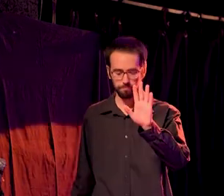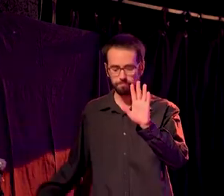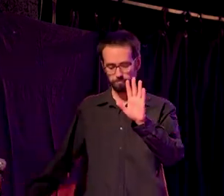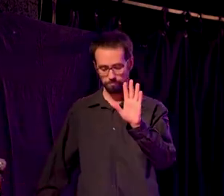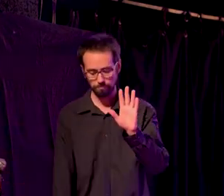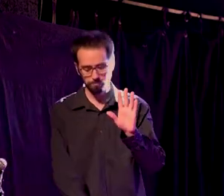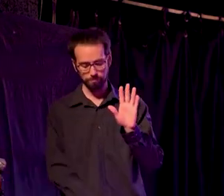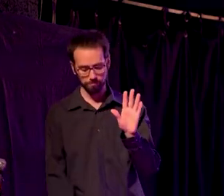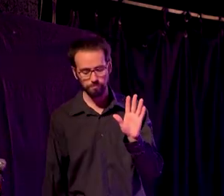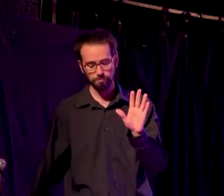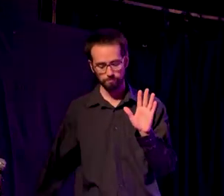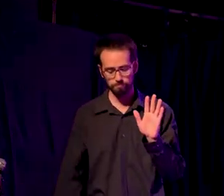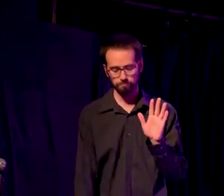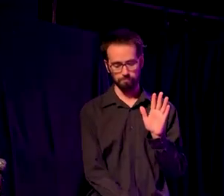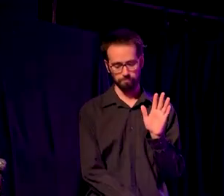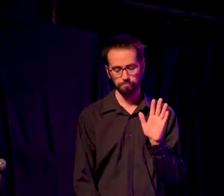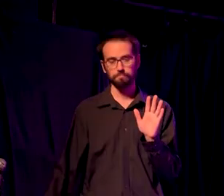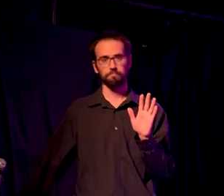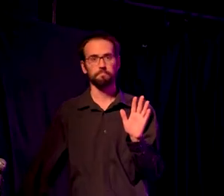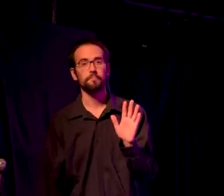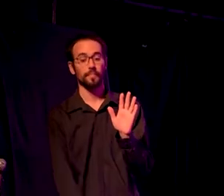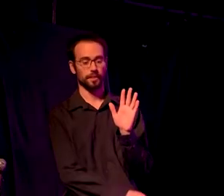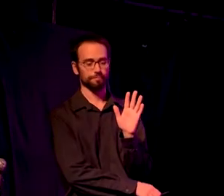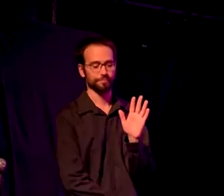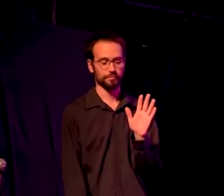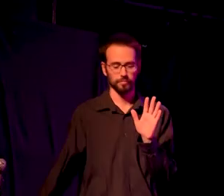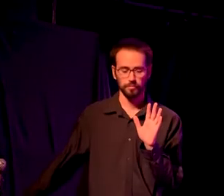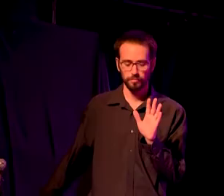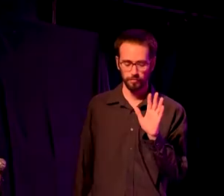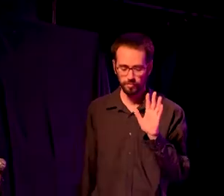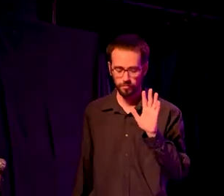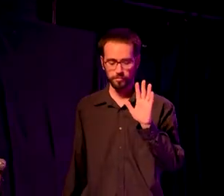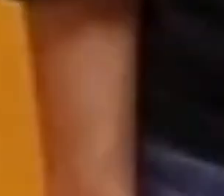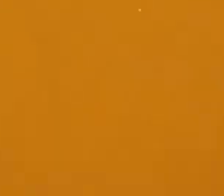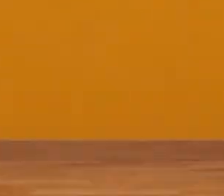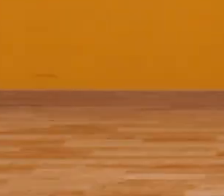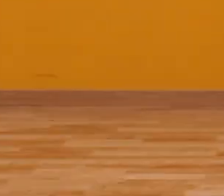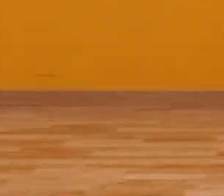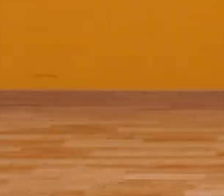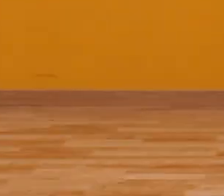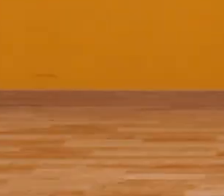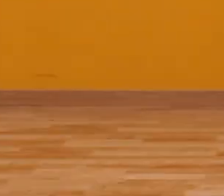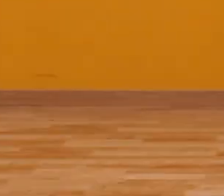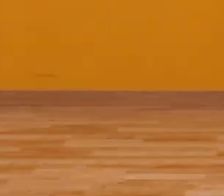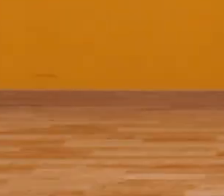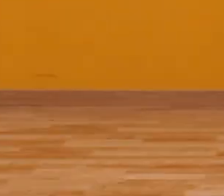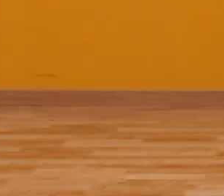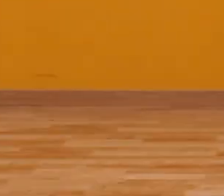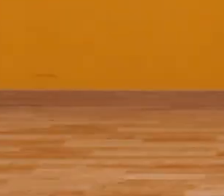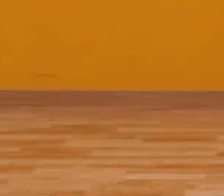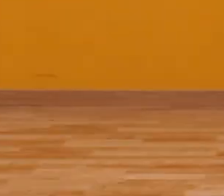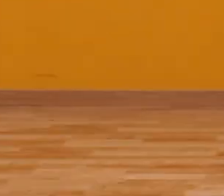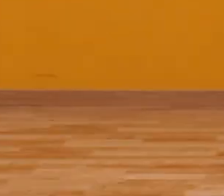No em diguis que jo sóc menys activa, més forta, més fluixa, jo em sento ben viva. I a casa meva tothom fa les feines, per